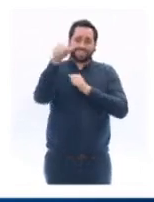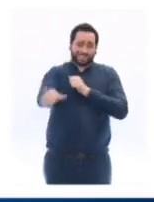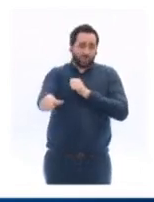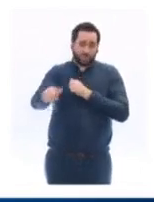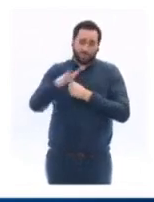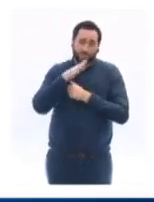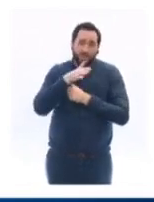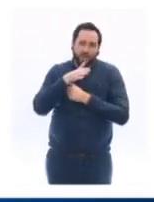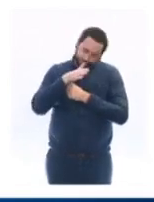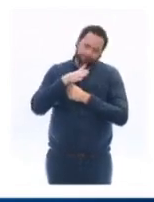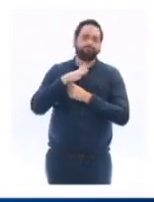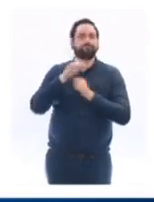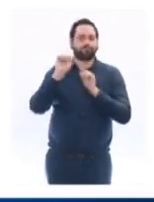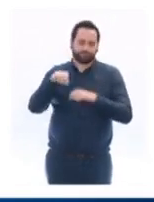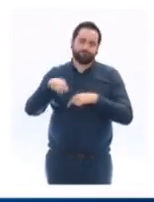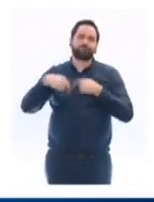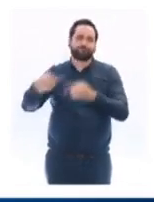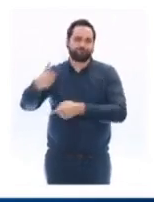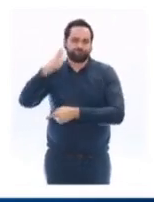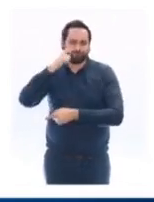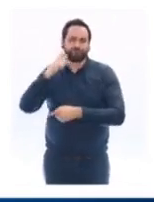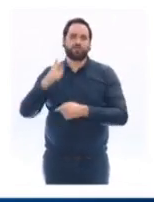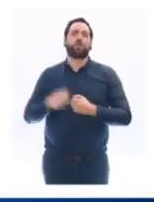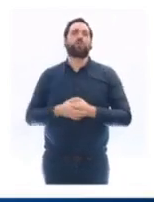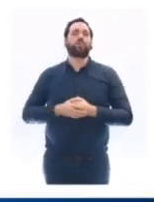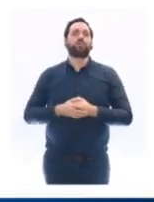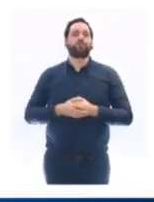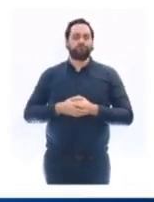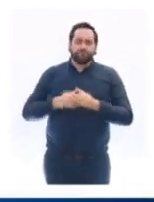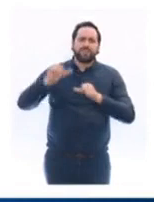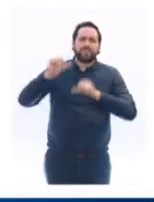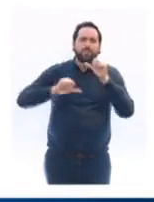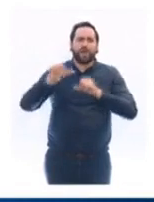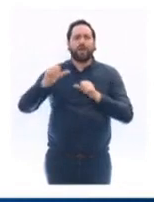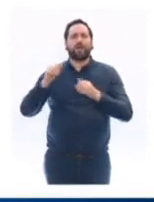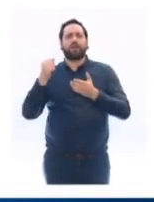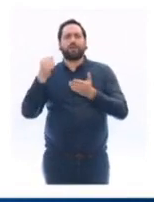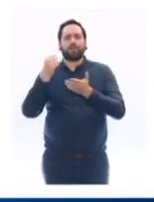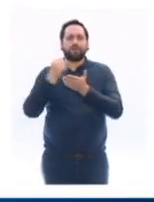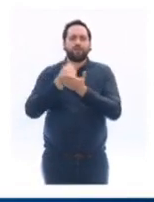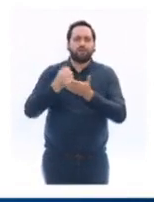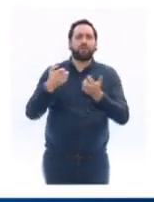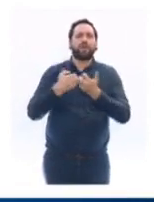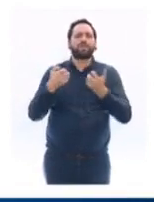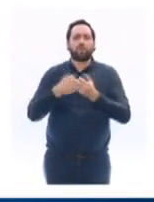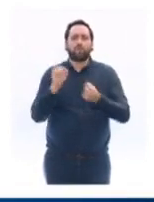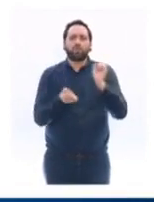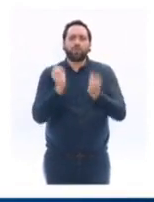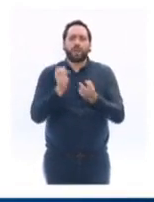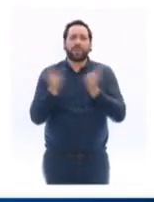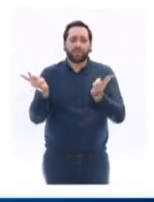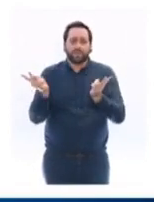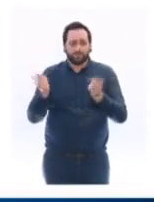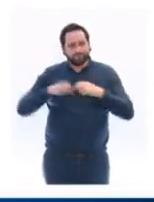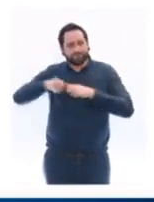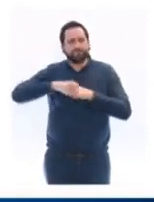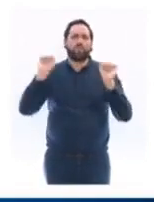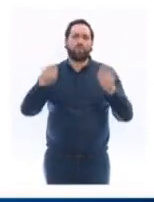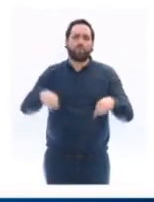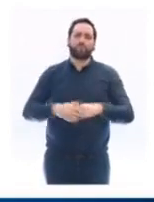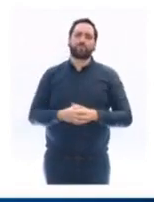à un examen ou à un concours, par exemple les examens du permis de conduire. Et donc, par différence, tous